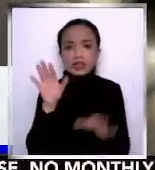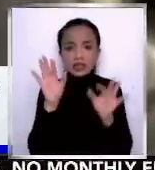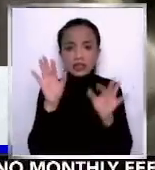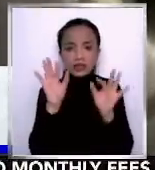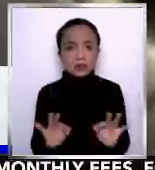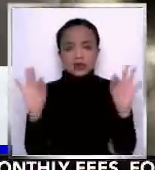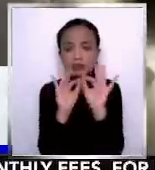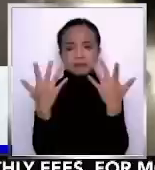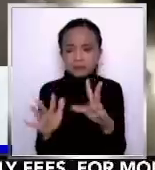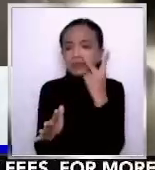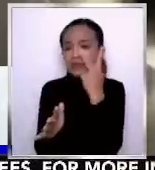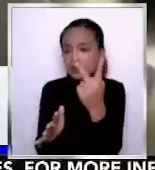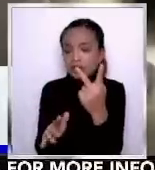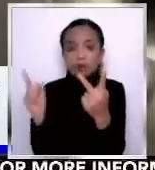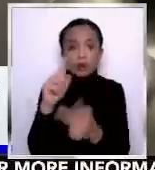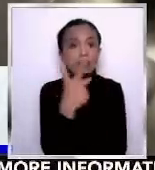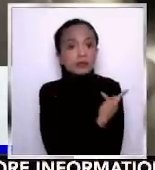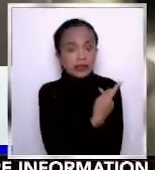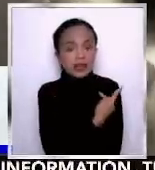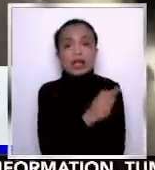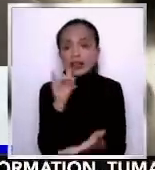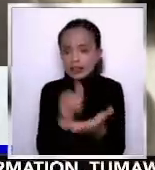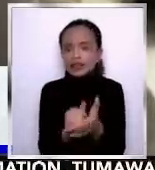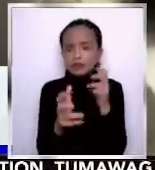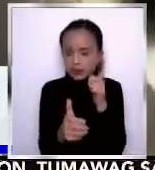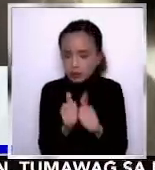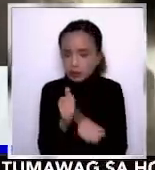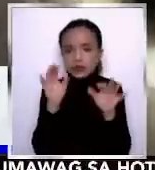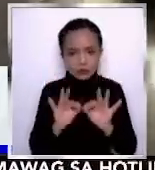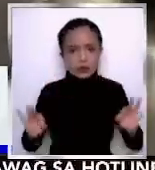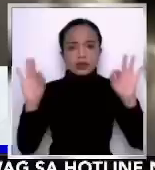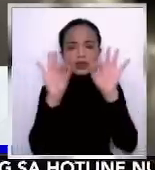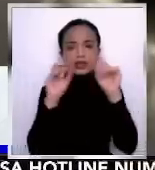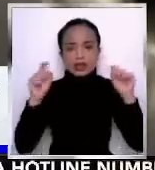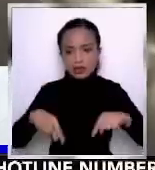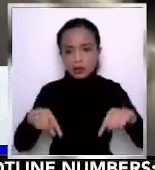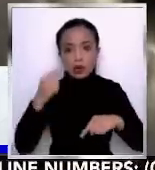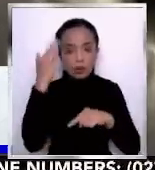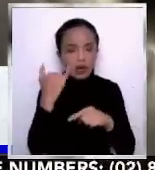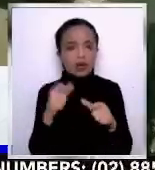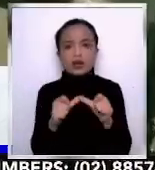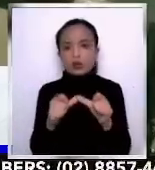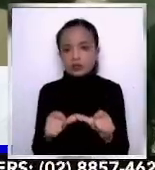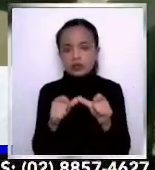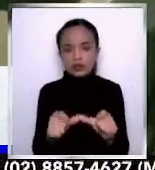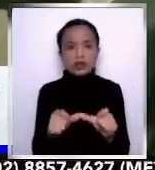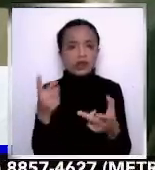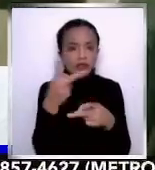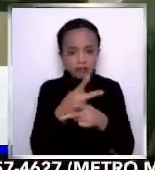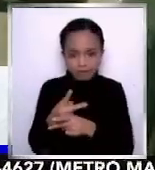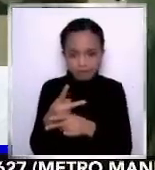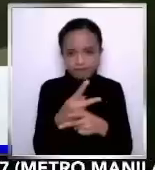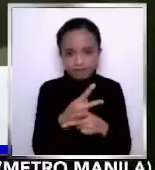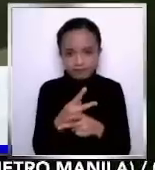natin yung bakuna ang pinaka-importante dito para i-maintain ang level of immunity. Hinihingi namin ang